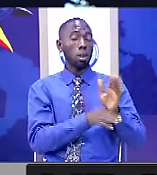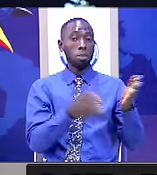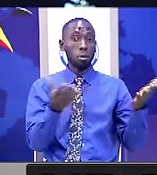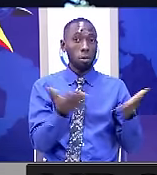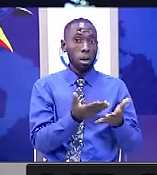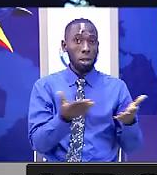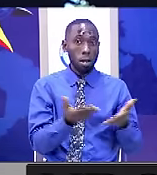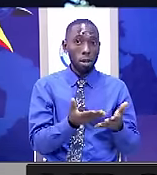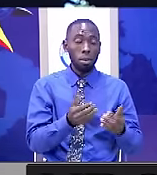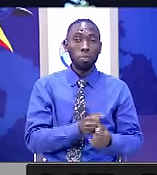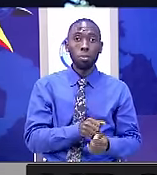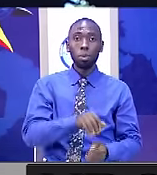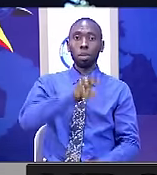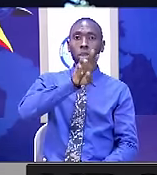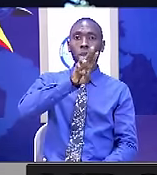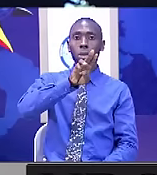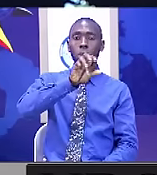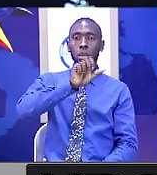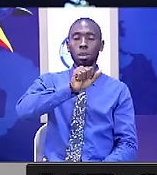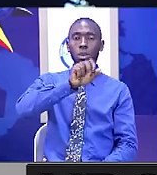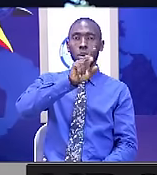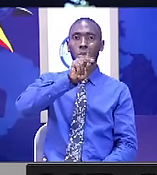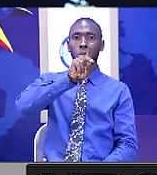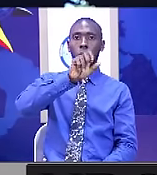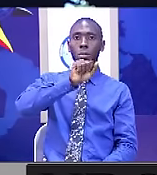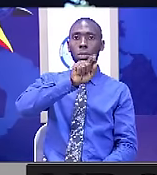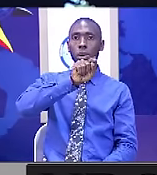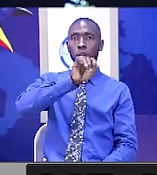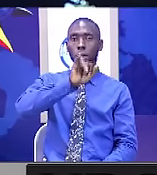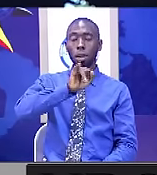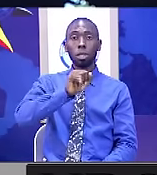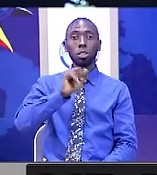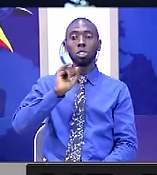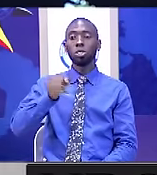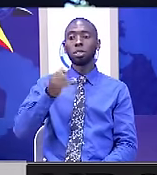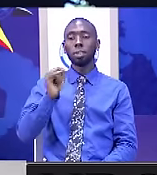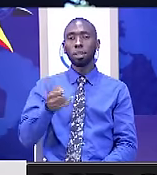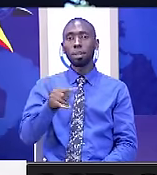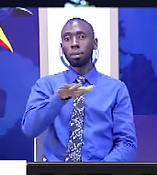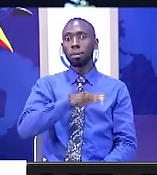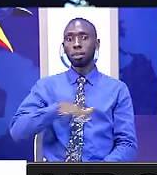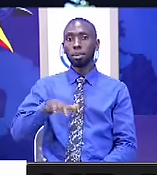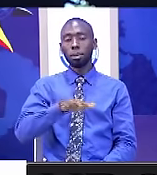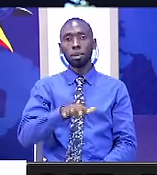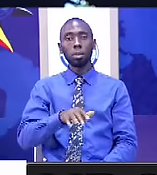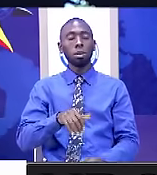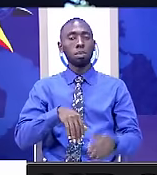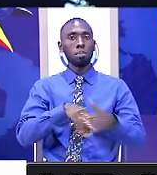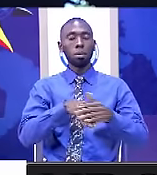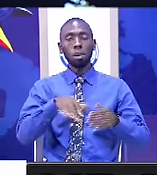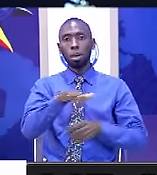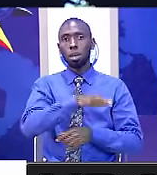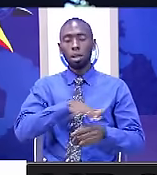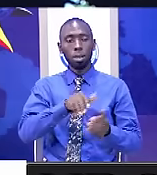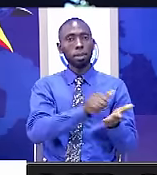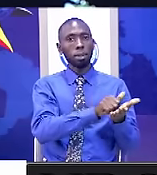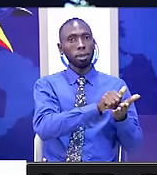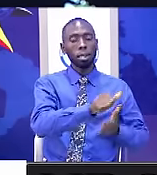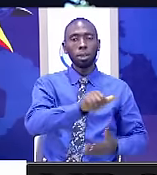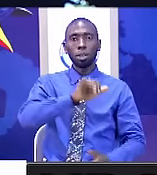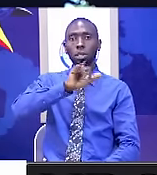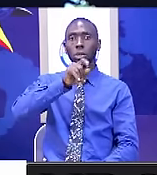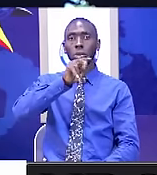kya Wakatai mu Jinja City ku kisaawe eky'essomero lya St. John's Senior Secondary School